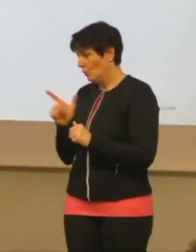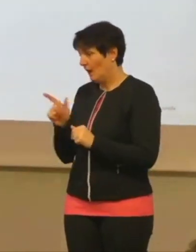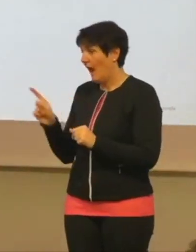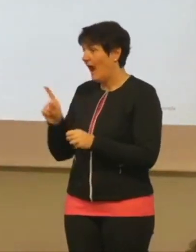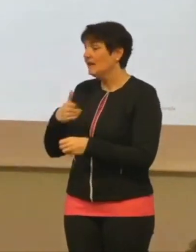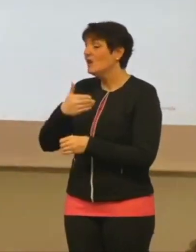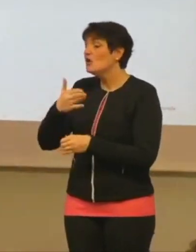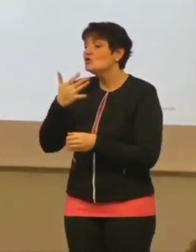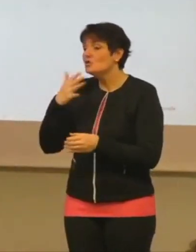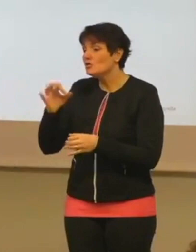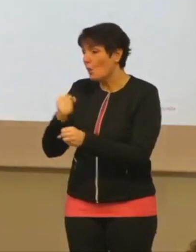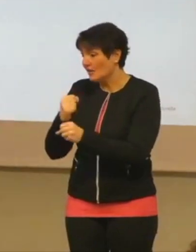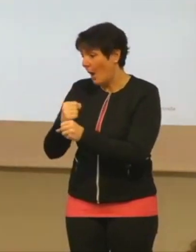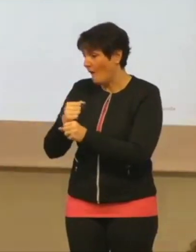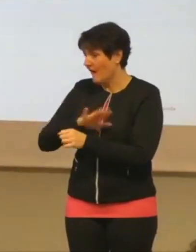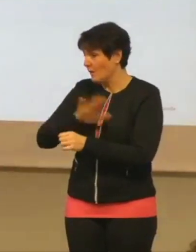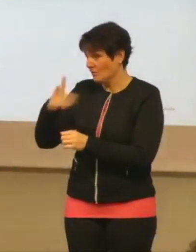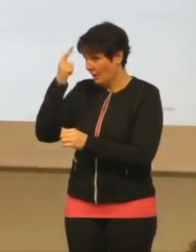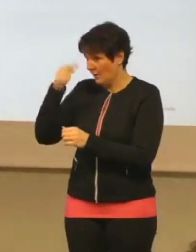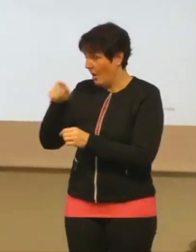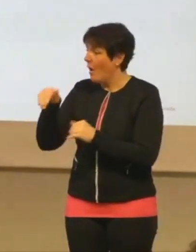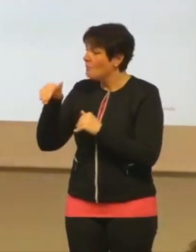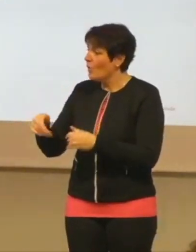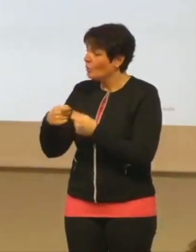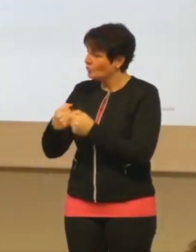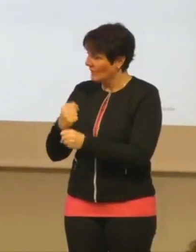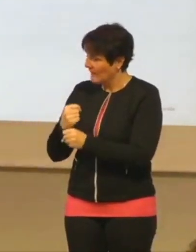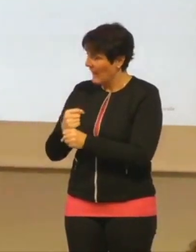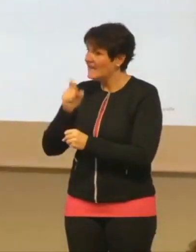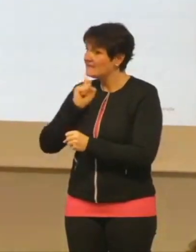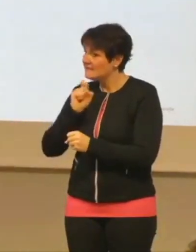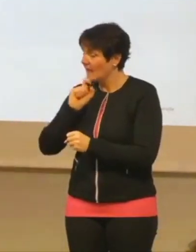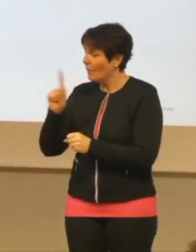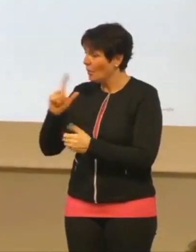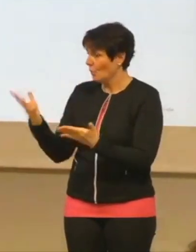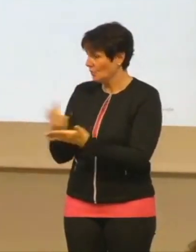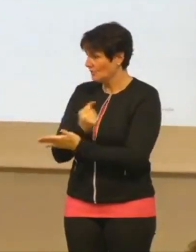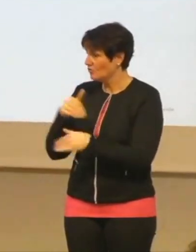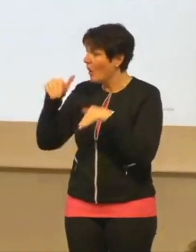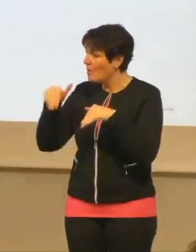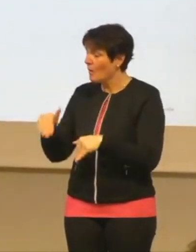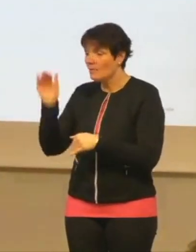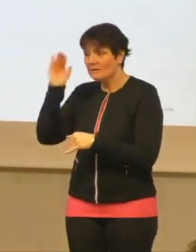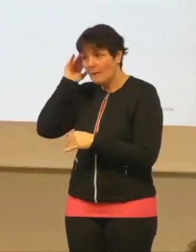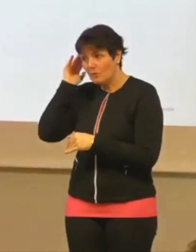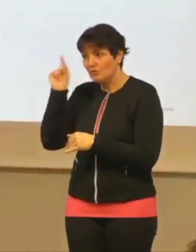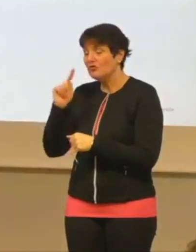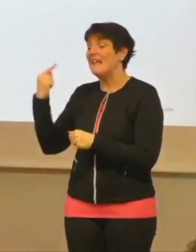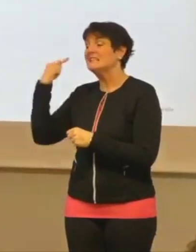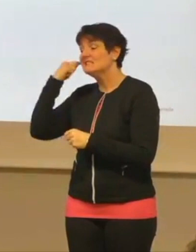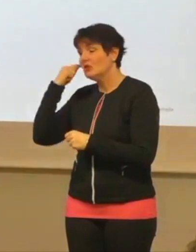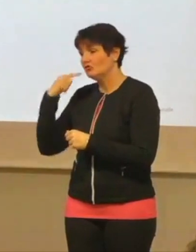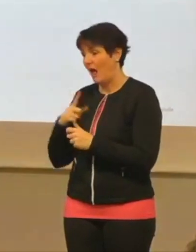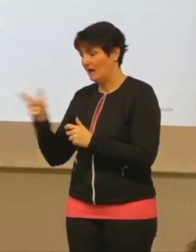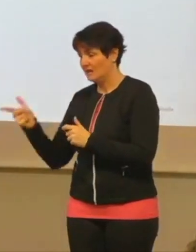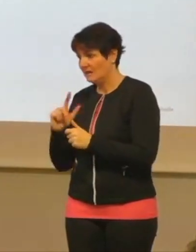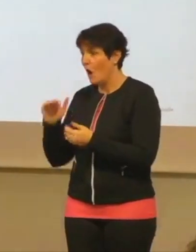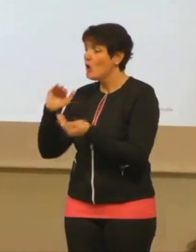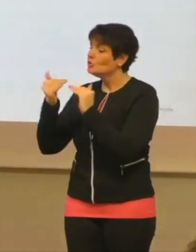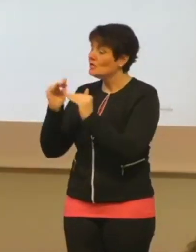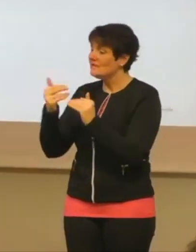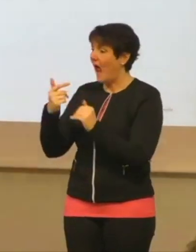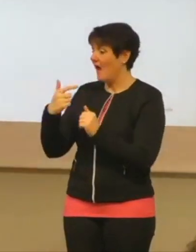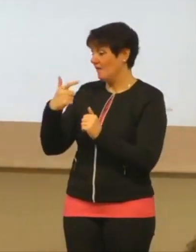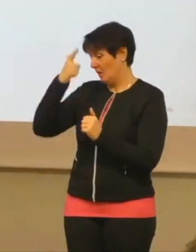vsemi generacijami naredi družbo strpno in uspešno. Moramo se poslušati in slišati. Ljudje smo socialna